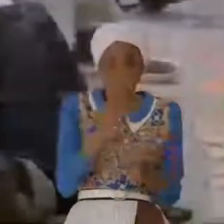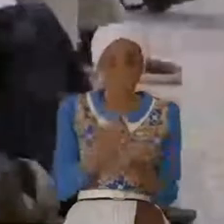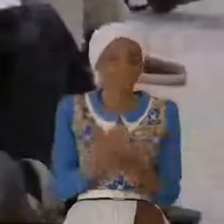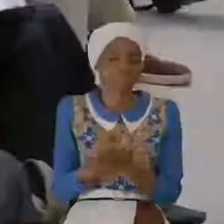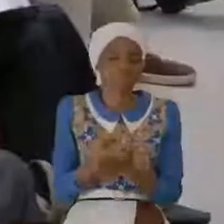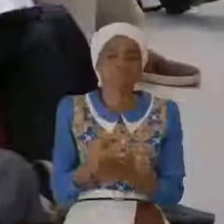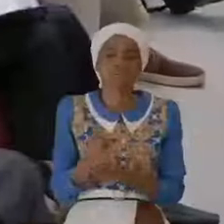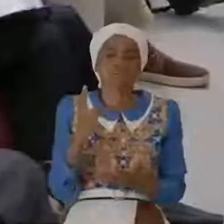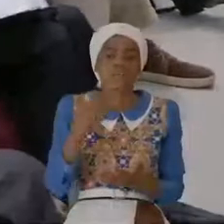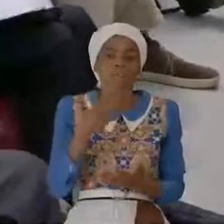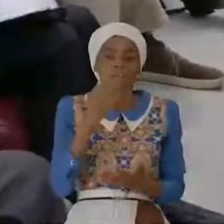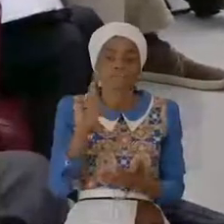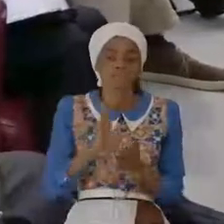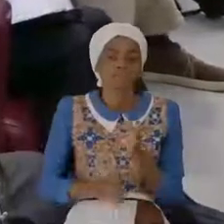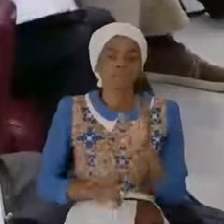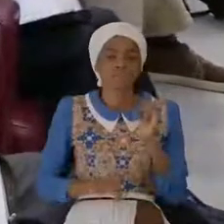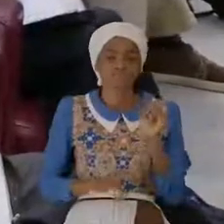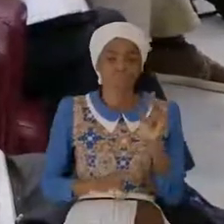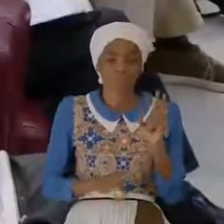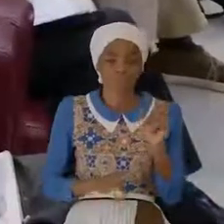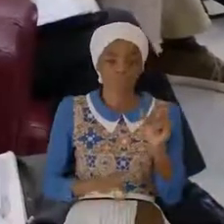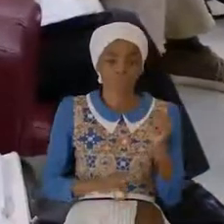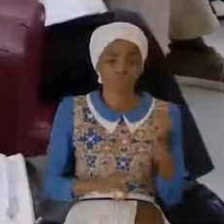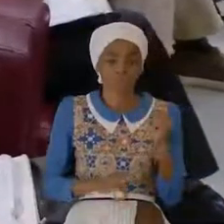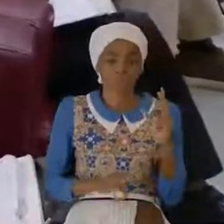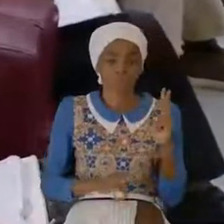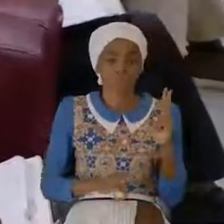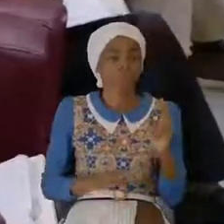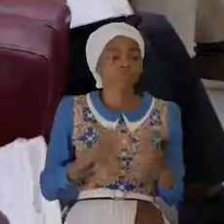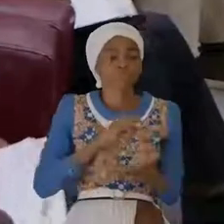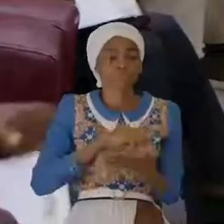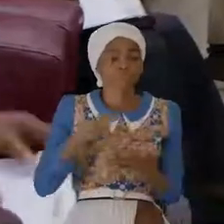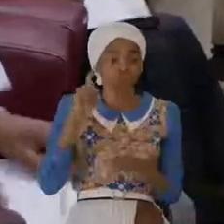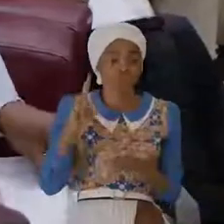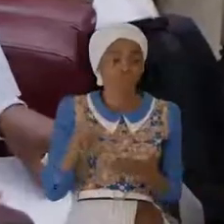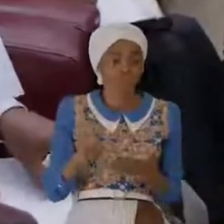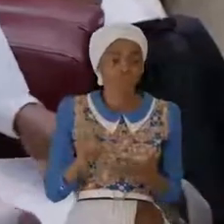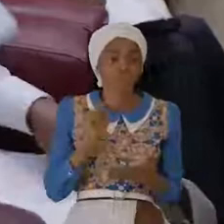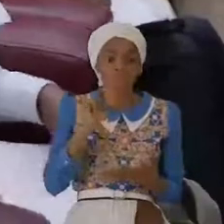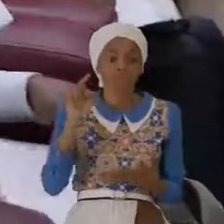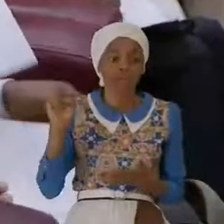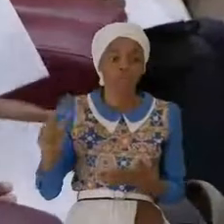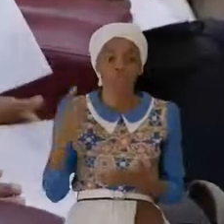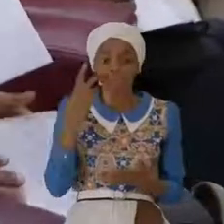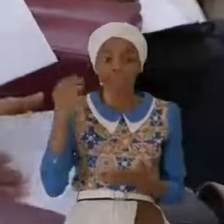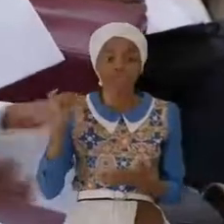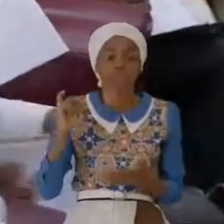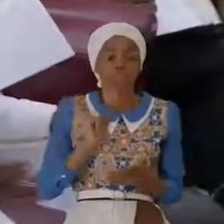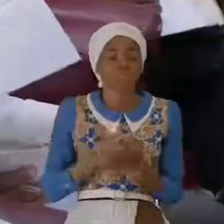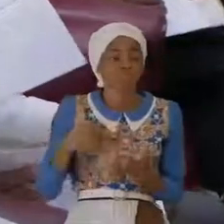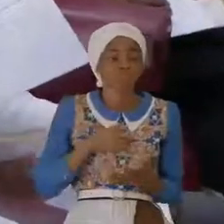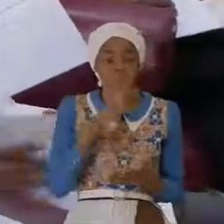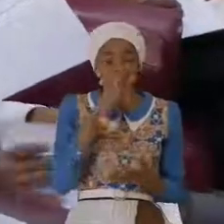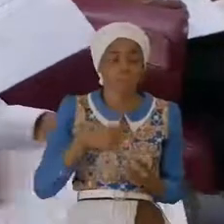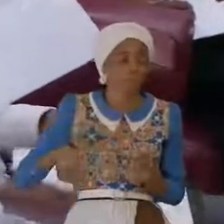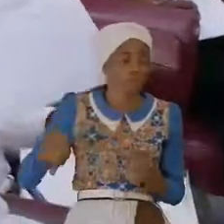Hébreux, chapitre 12, verset 1. Nous donc